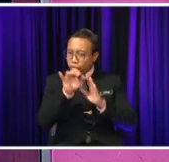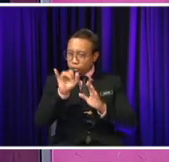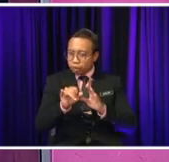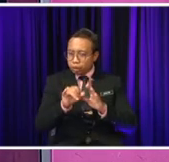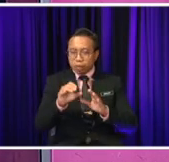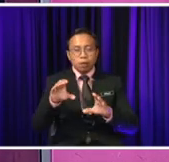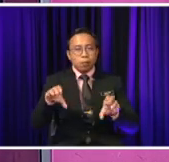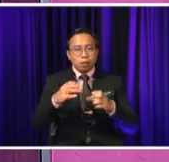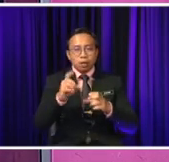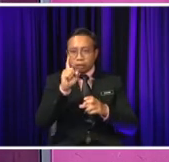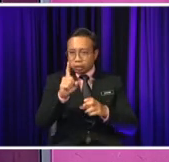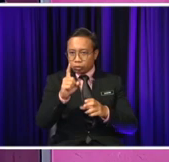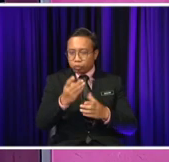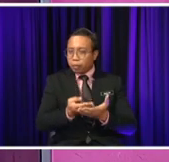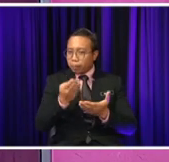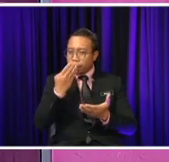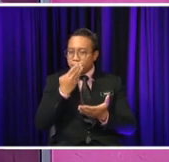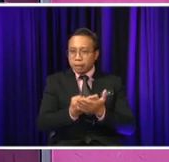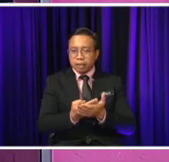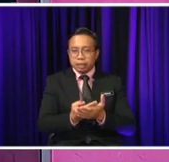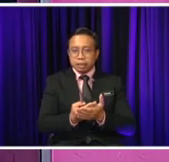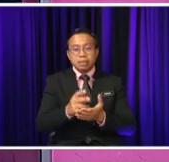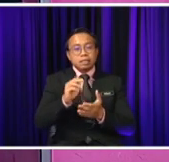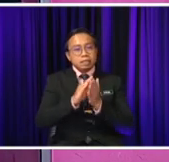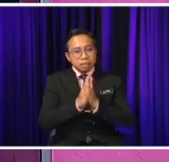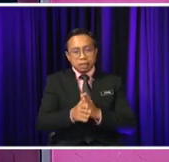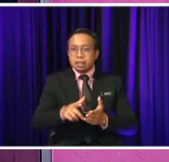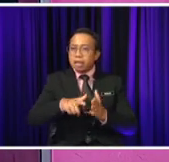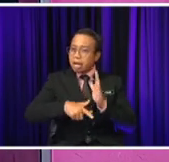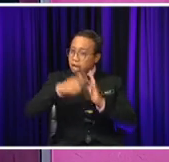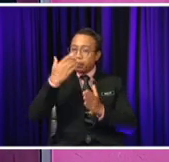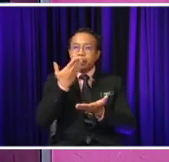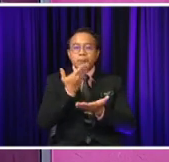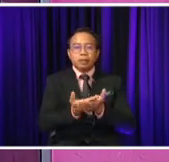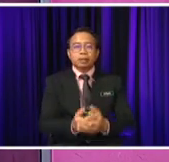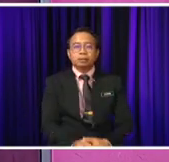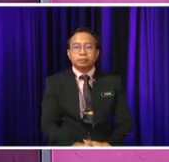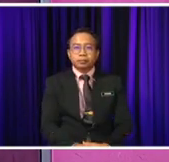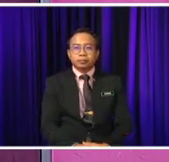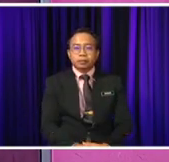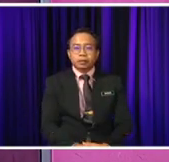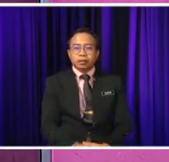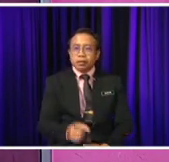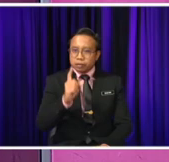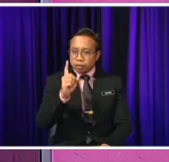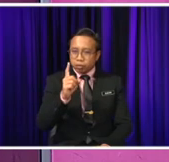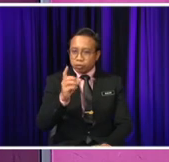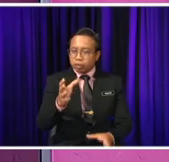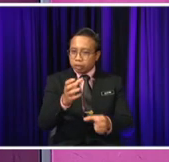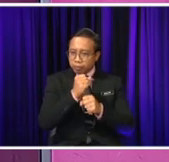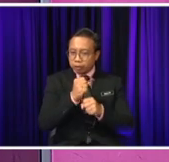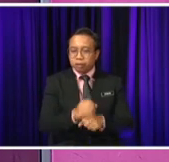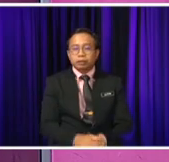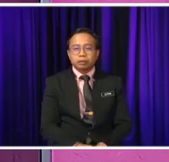suatu sesuatu yang baik dijadikan satu lebih baik contohnya dia Jadikan satu pengurusan di hari ini mendapat